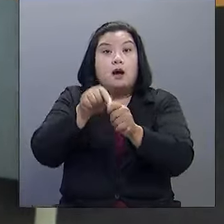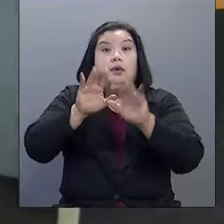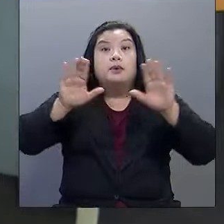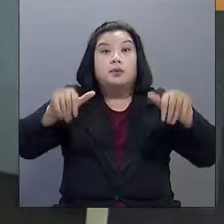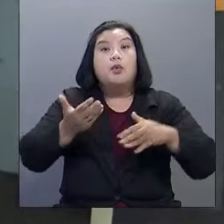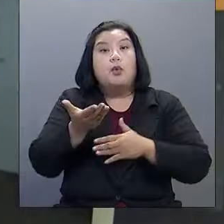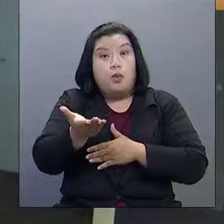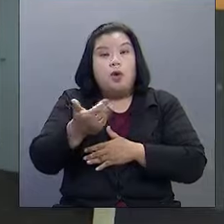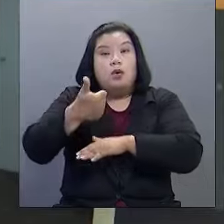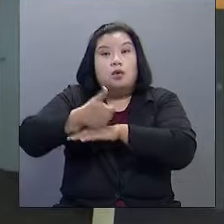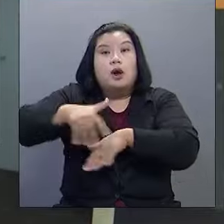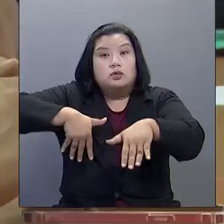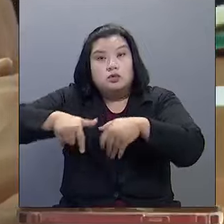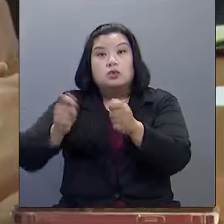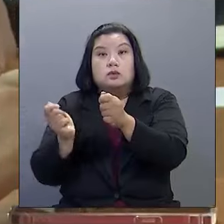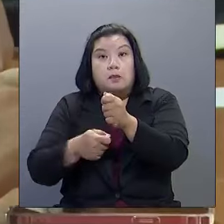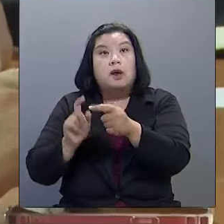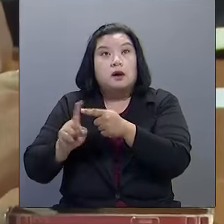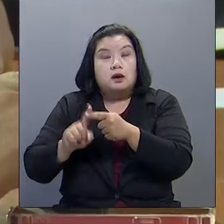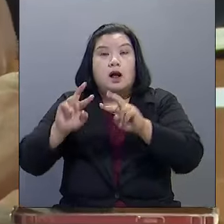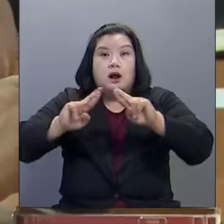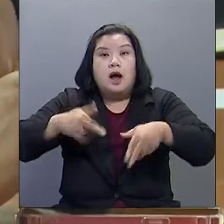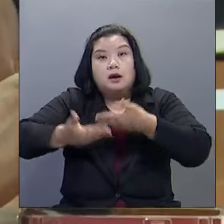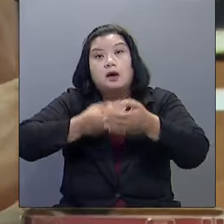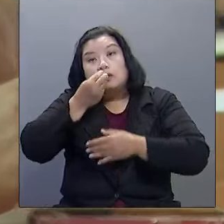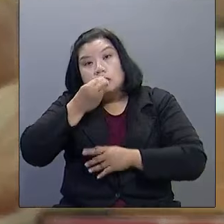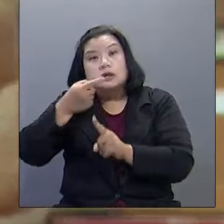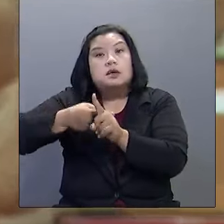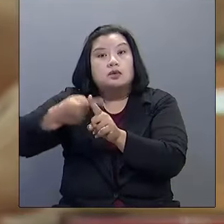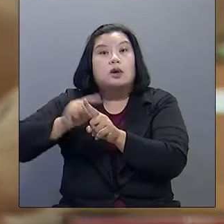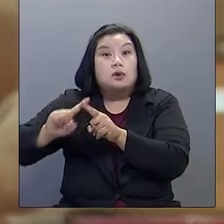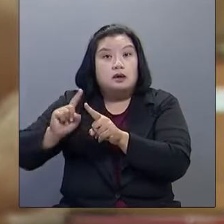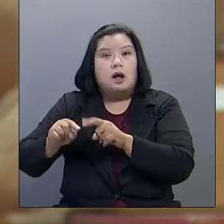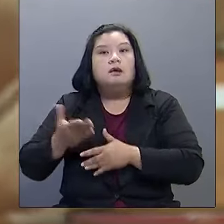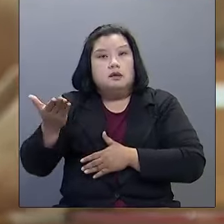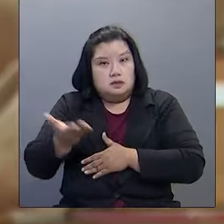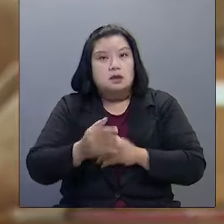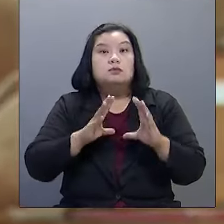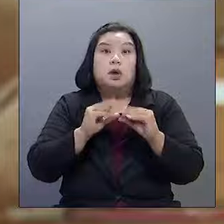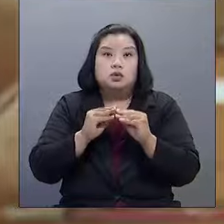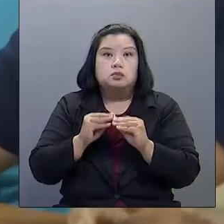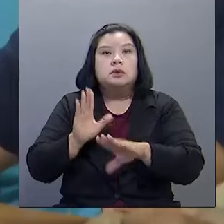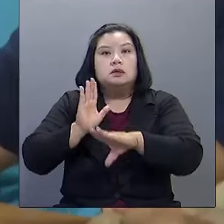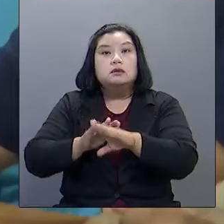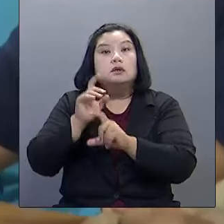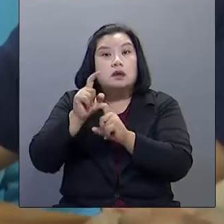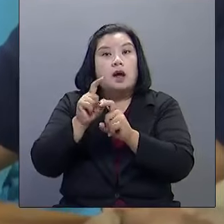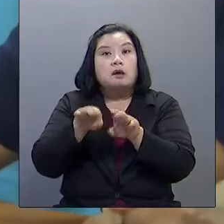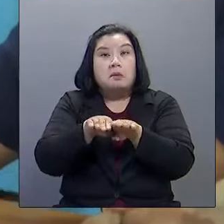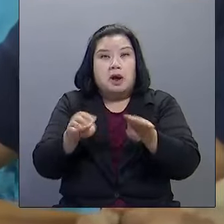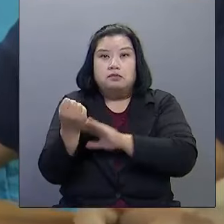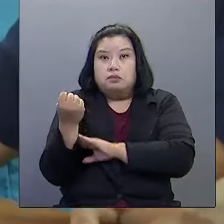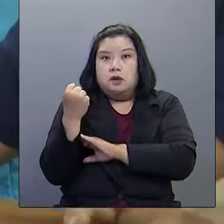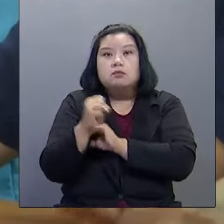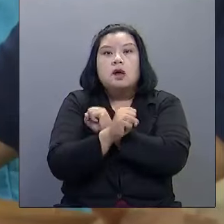ก็นำหมู่บ้านและผู้ประกอบการร้านค้าร้านอาหารและที่พักเพื่อย้ำให้ความเข้มงวดในมาตรการป้องกันการระบาดของเชื้อ